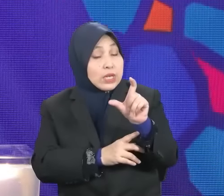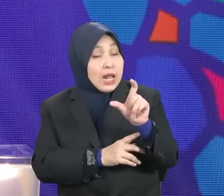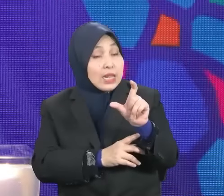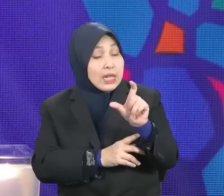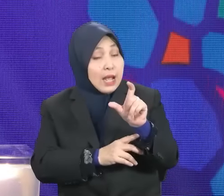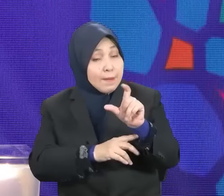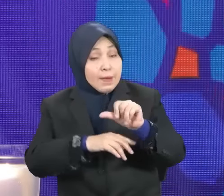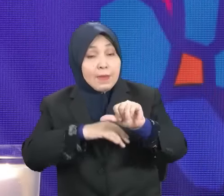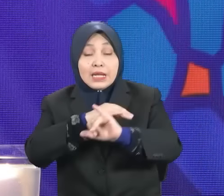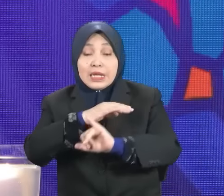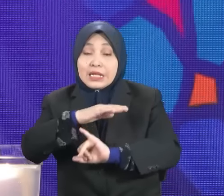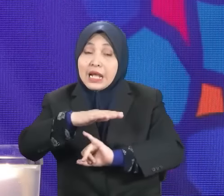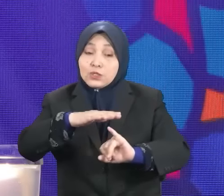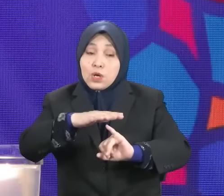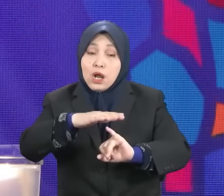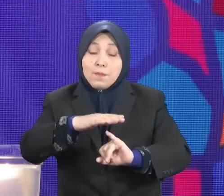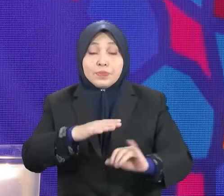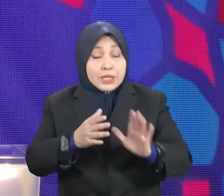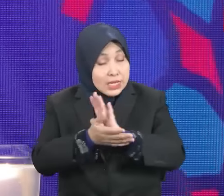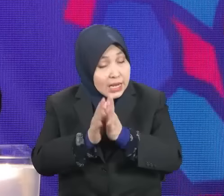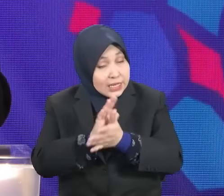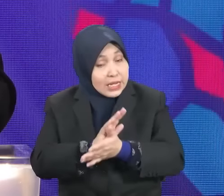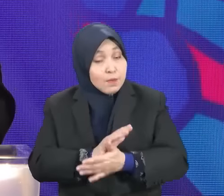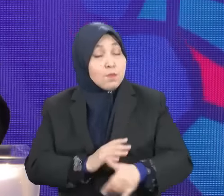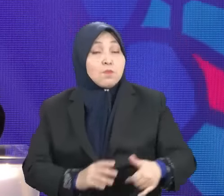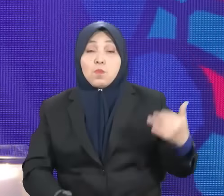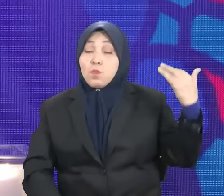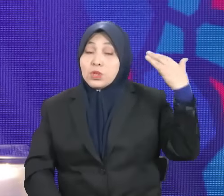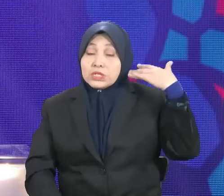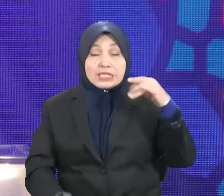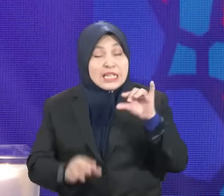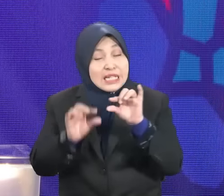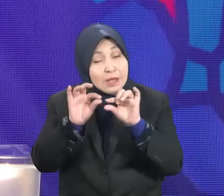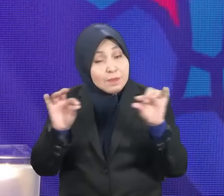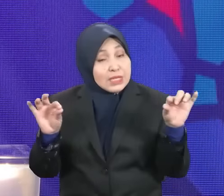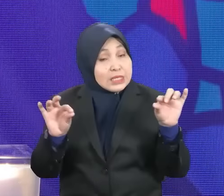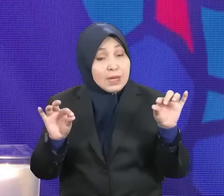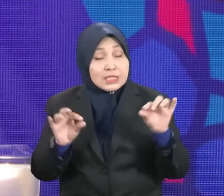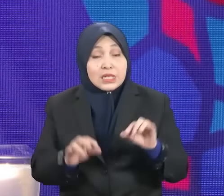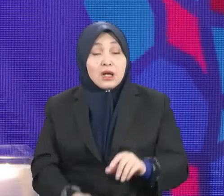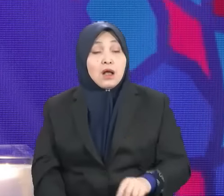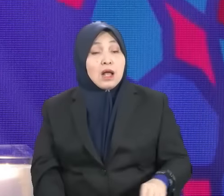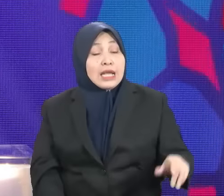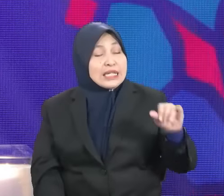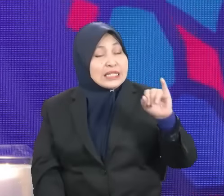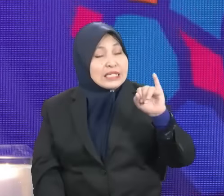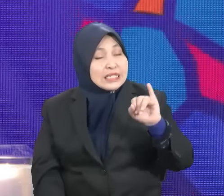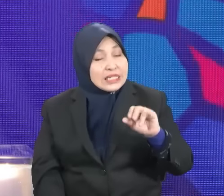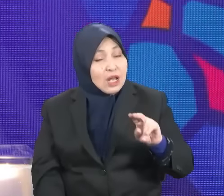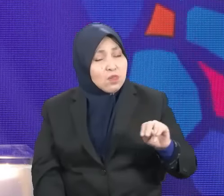berbaris bawahkan jadi bunyi tipis jangan baca tebal jangan baca